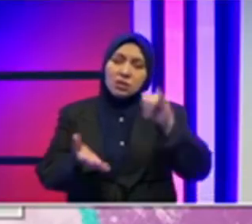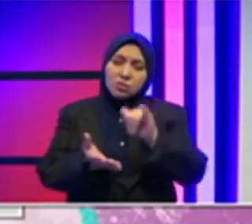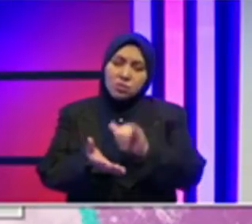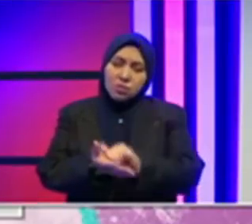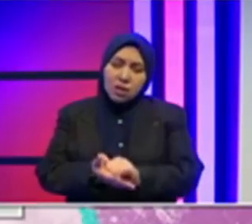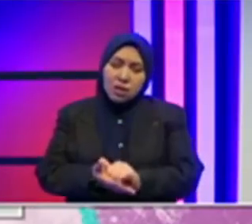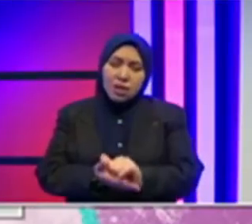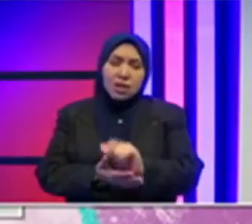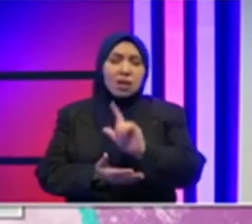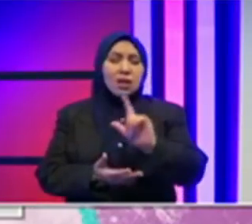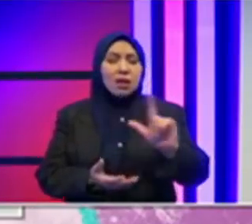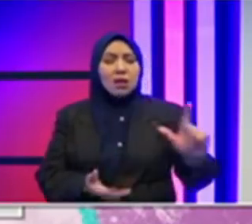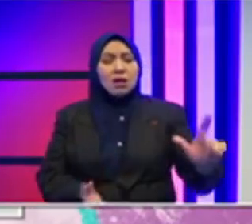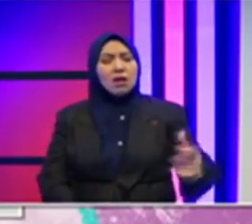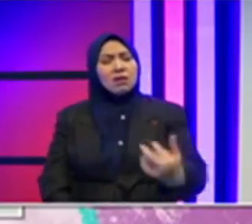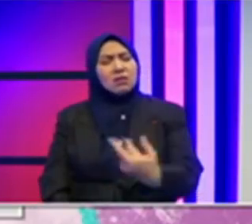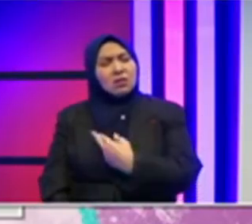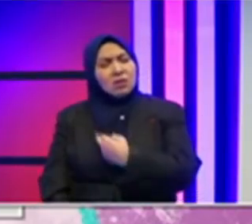ذلك هو